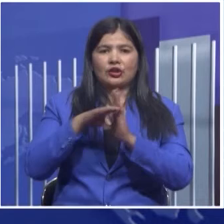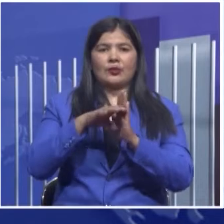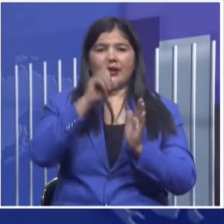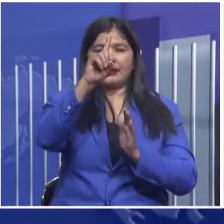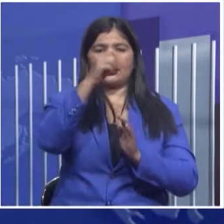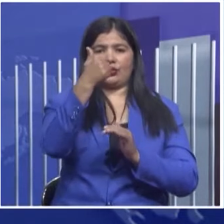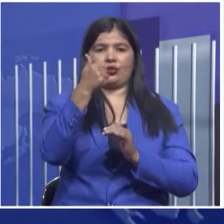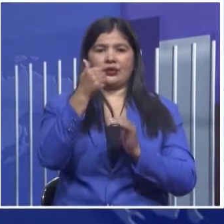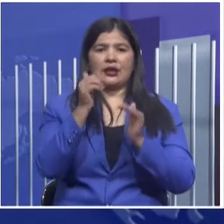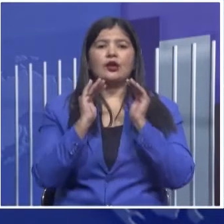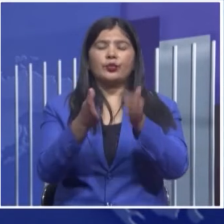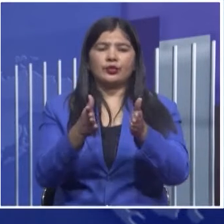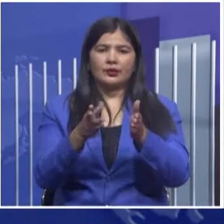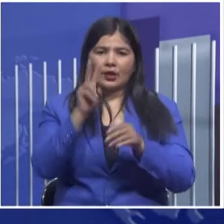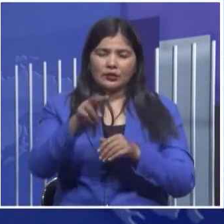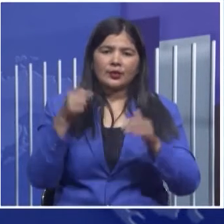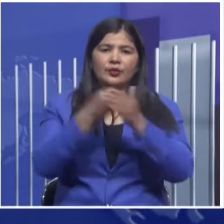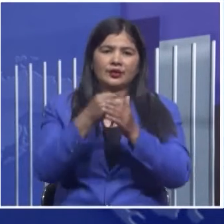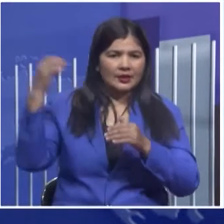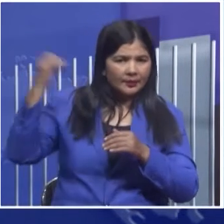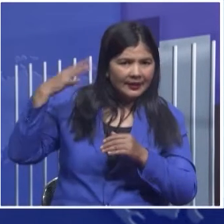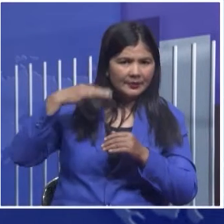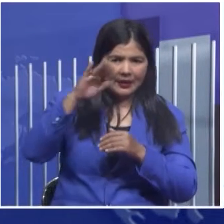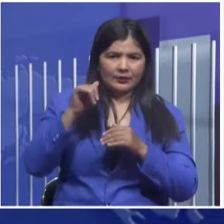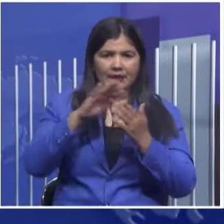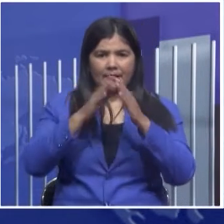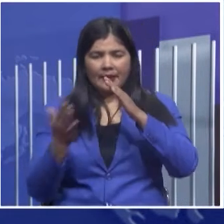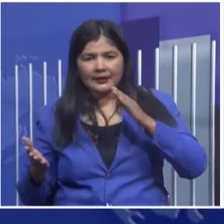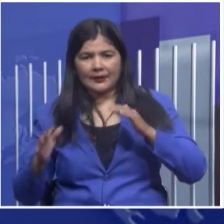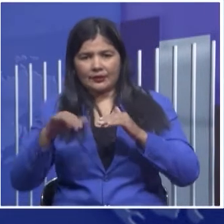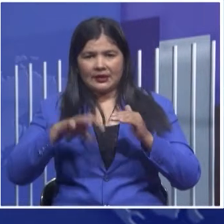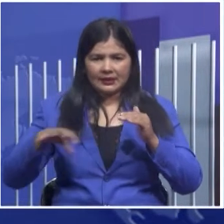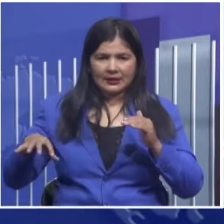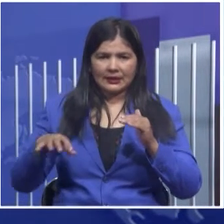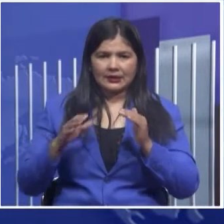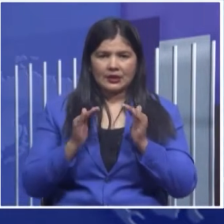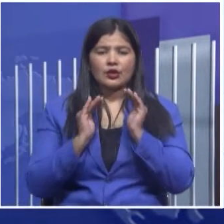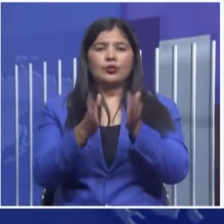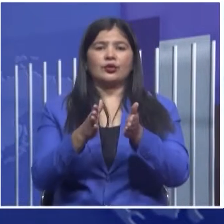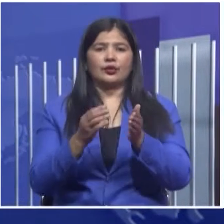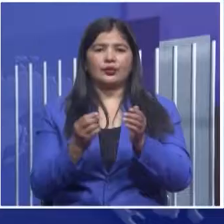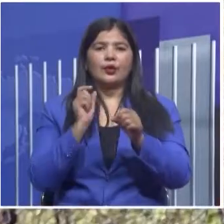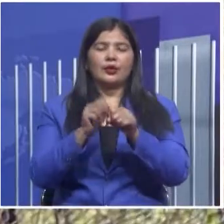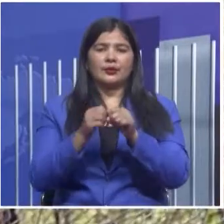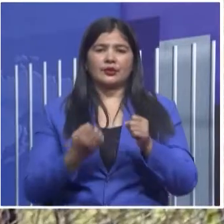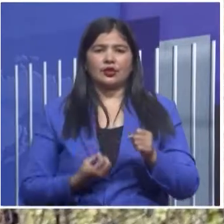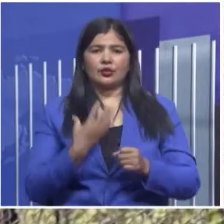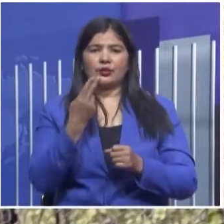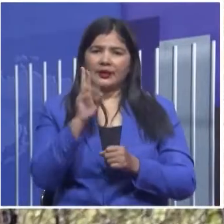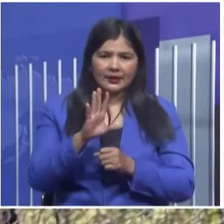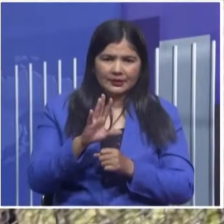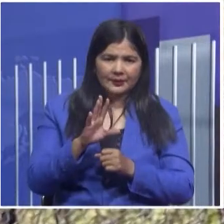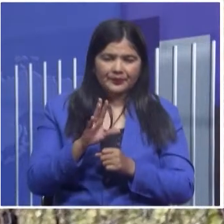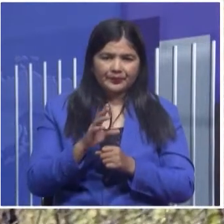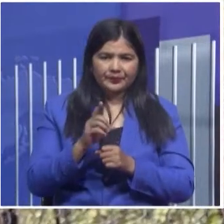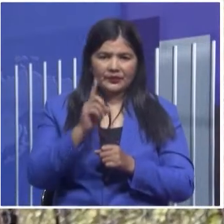हुने अवस्थामा पुगेका छन्। वर्षामा बाढी आउँदा समस्यामा पर्ने स्थानीयहरू पुल बनेपछि खुसी भएका छन्।